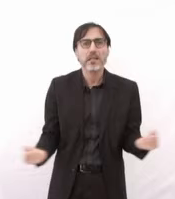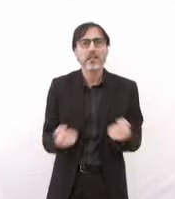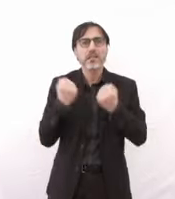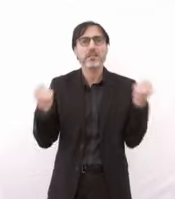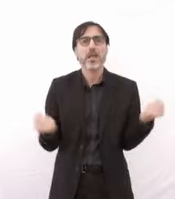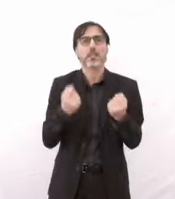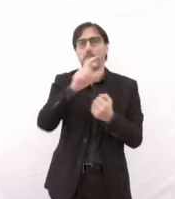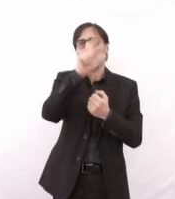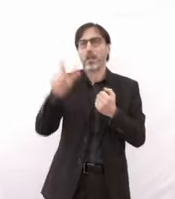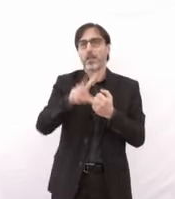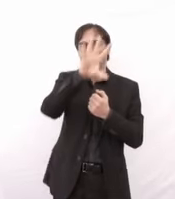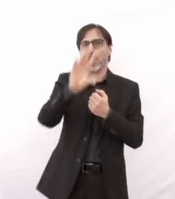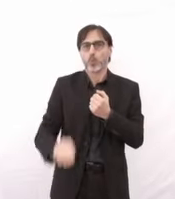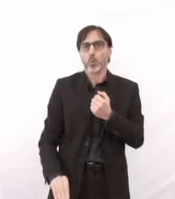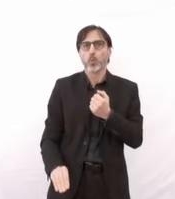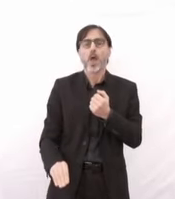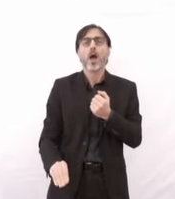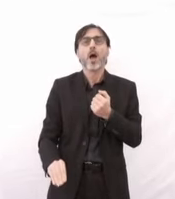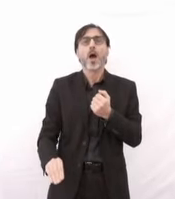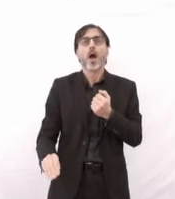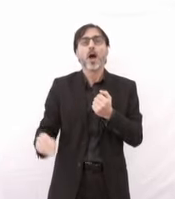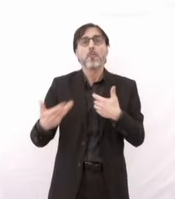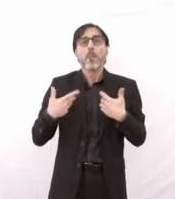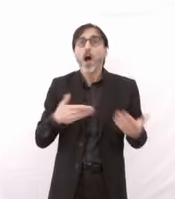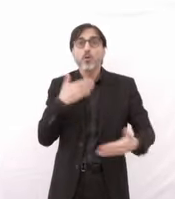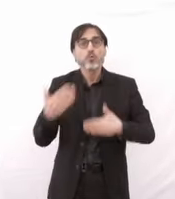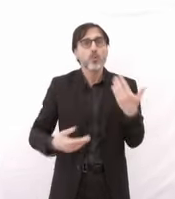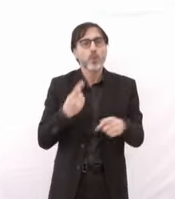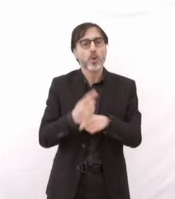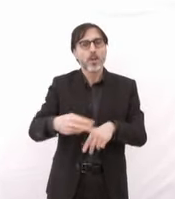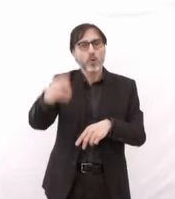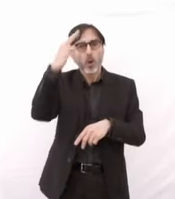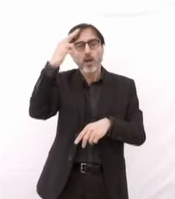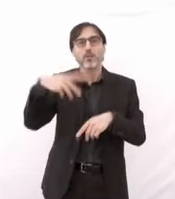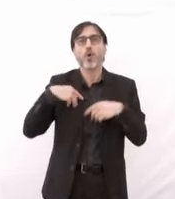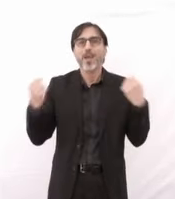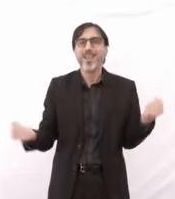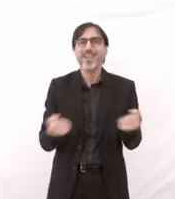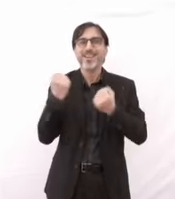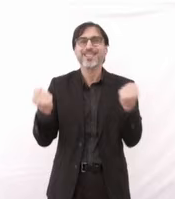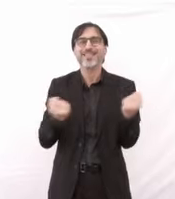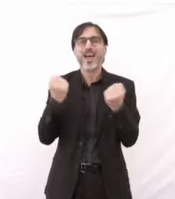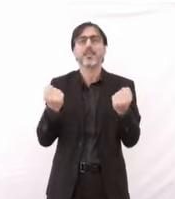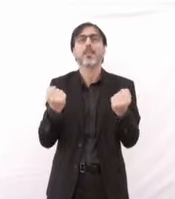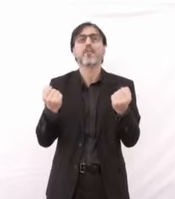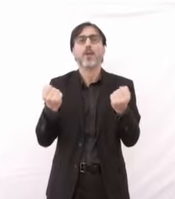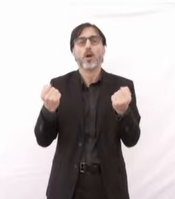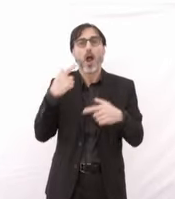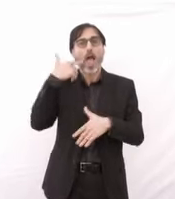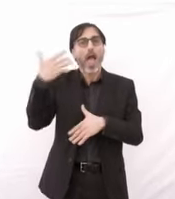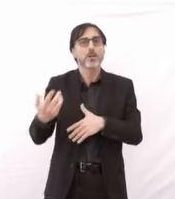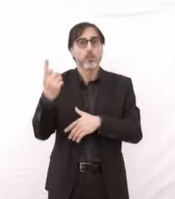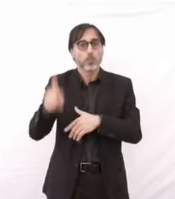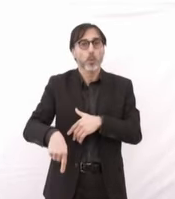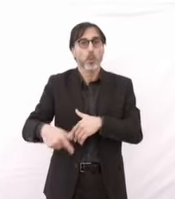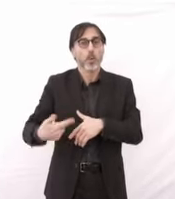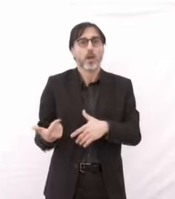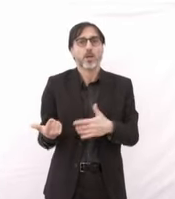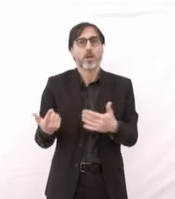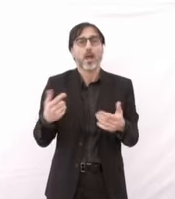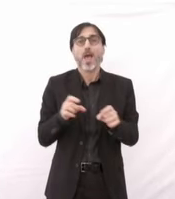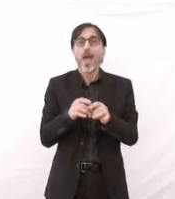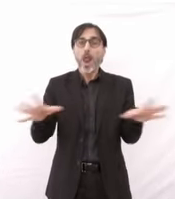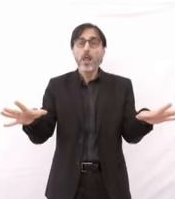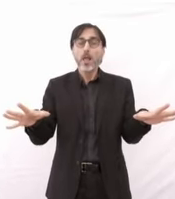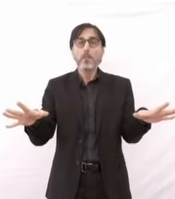iniziative ovunque in Italia, ma voglio fin da subito ricordare anche le iniziative che ci sono all'estero, perché